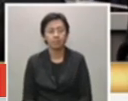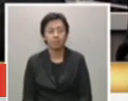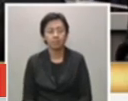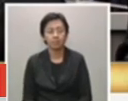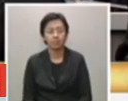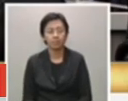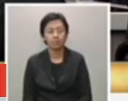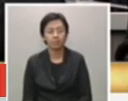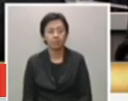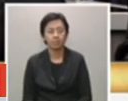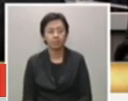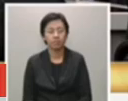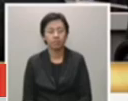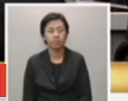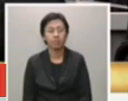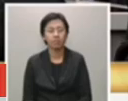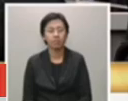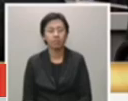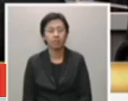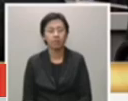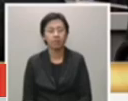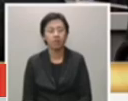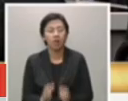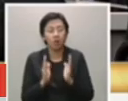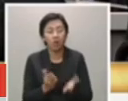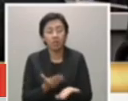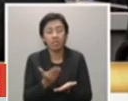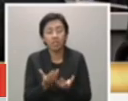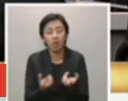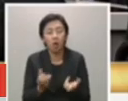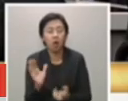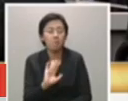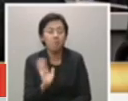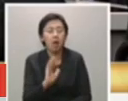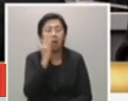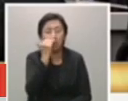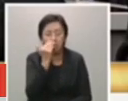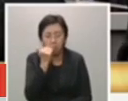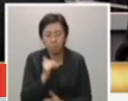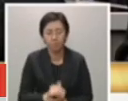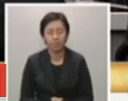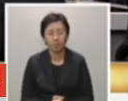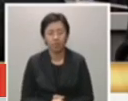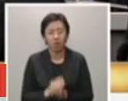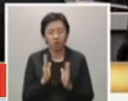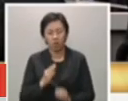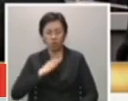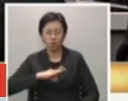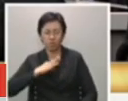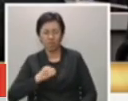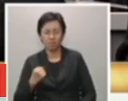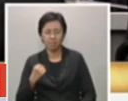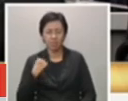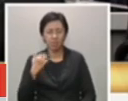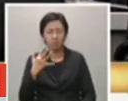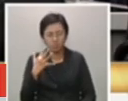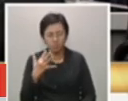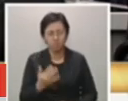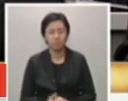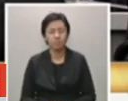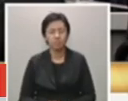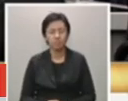ผมต้องเรียนอย่างนี้ครับการที่คนไม่ซื้อของเนี่ยเพราะว่าเขาไม่มีความรู้สึกมั่นคงในเรื่องรายได้ในปัจ